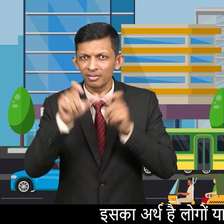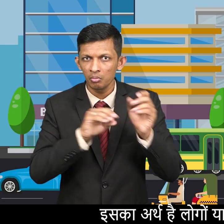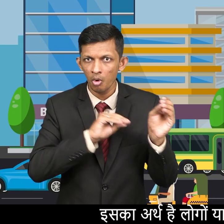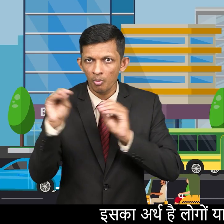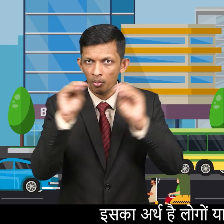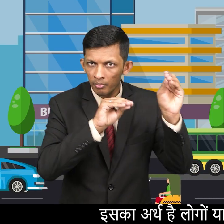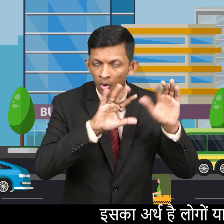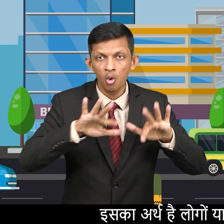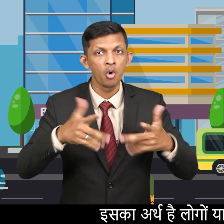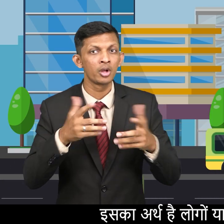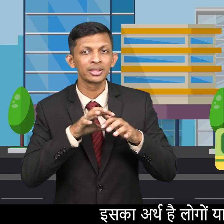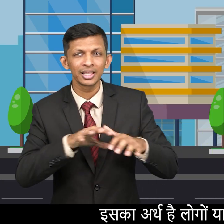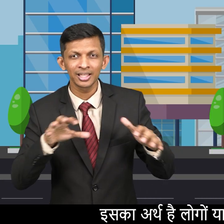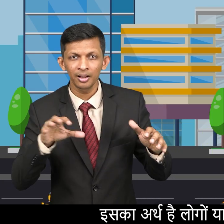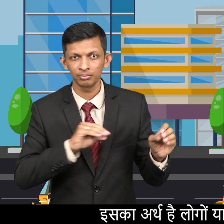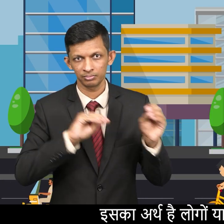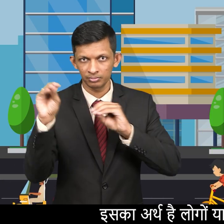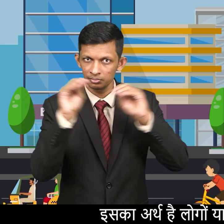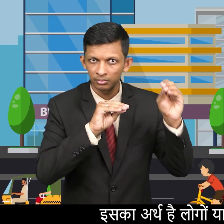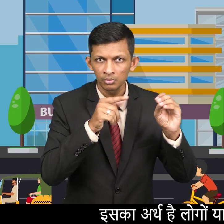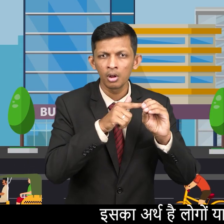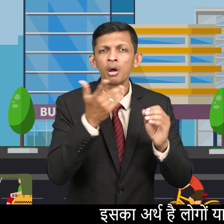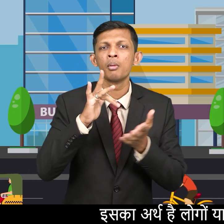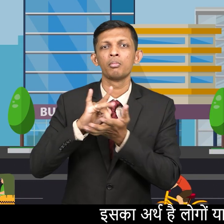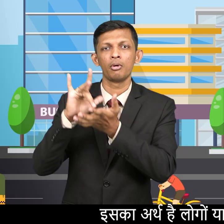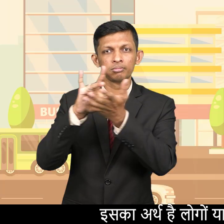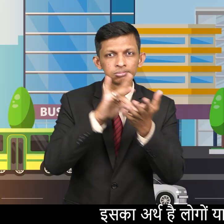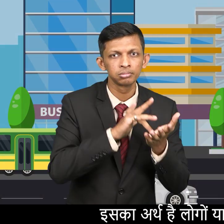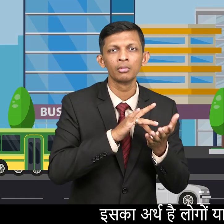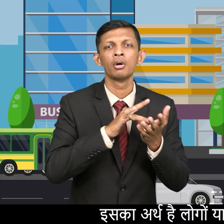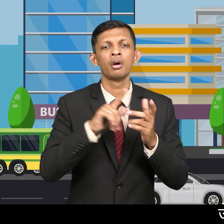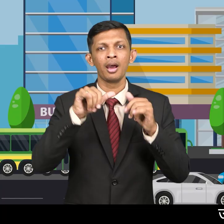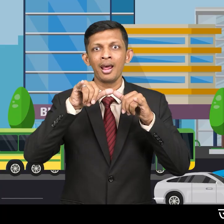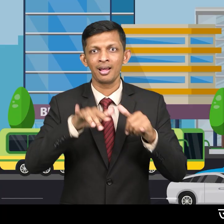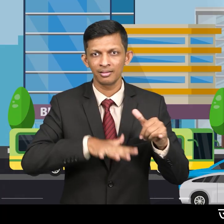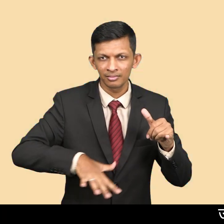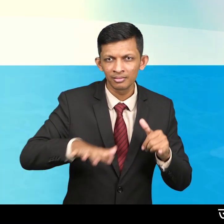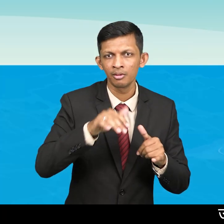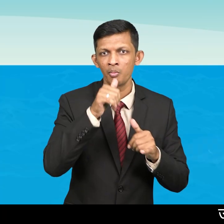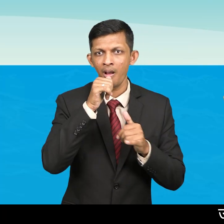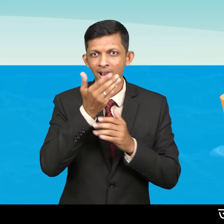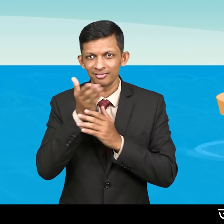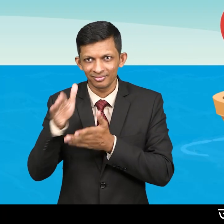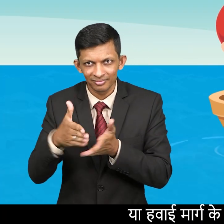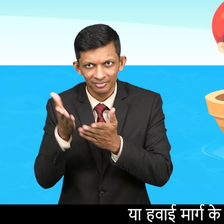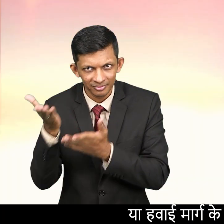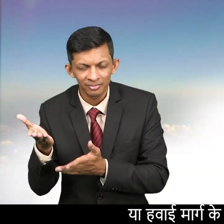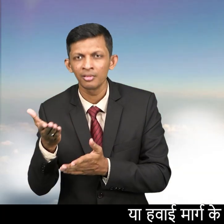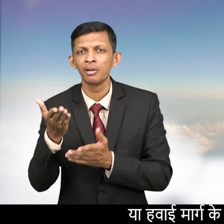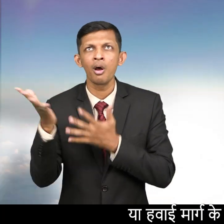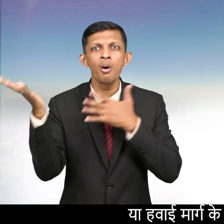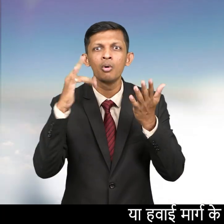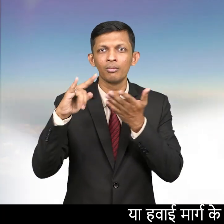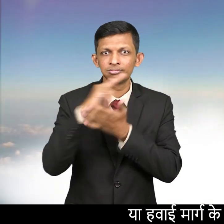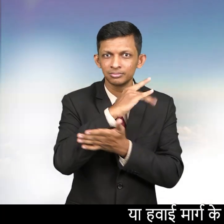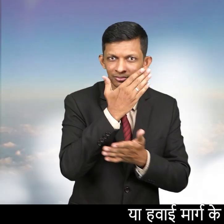इसका अर्थ है लोगों या सामान, चीजों को एक जगह से दूसरी जगह ले जाना, वह भी सड़क, जल या हवाई मार्ग